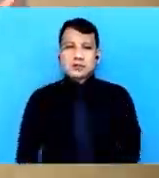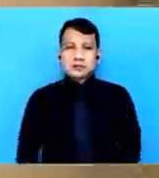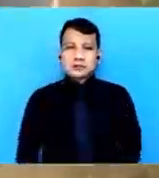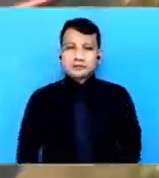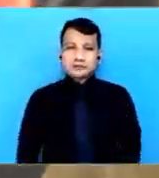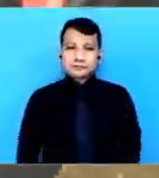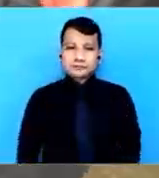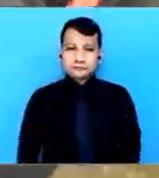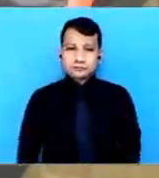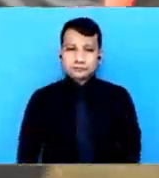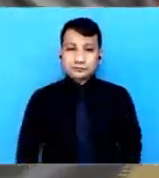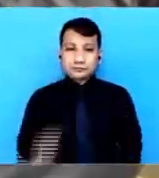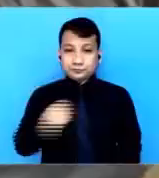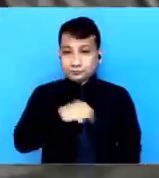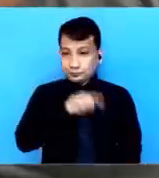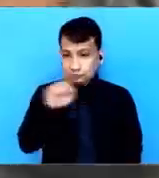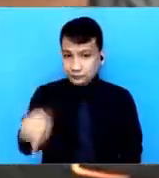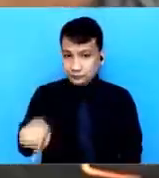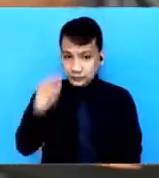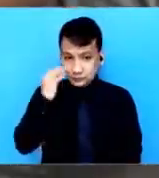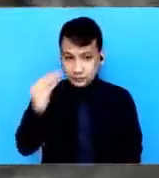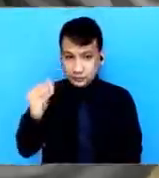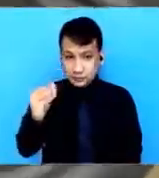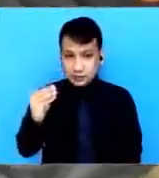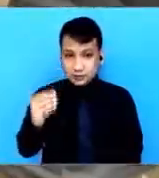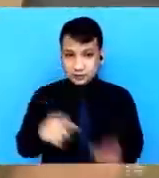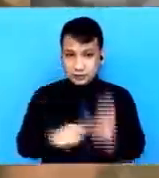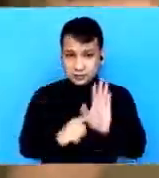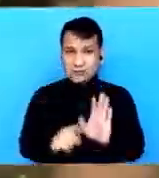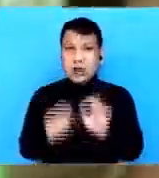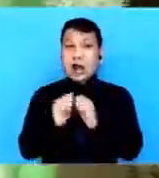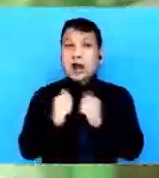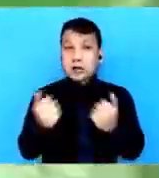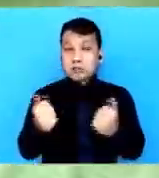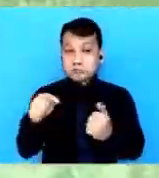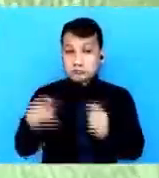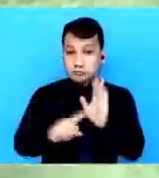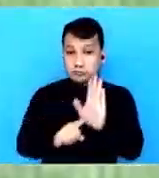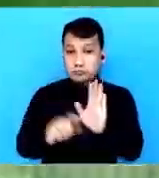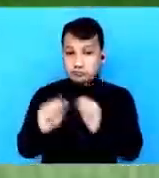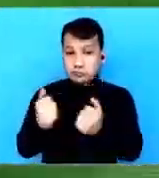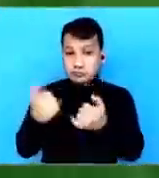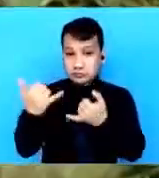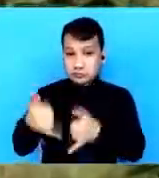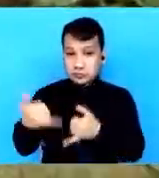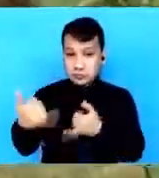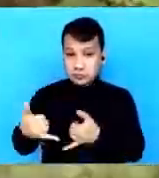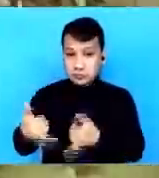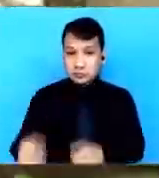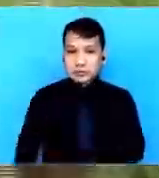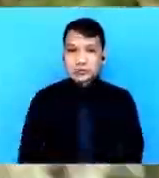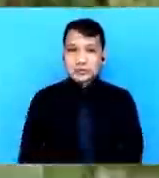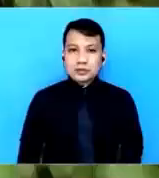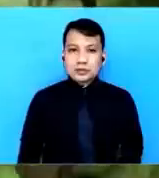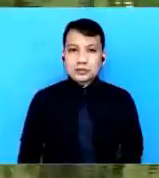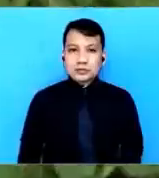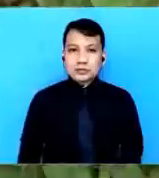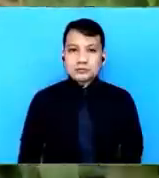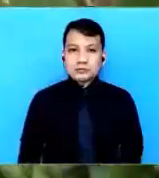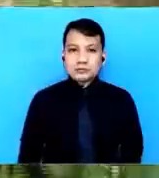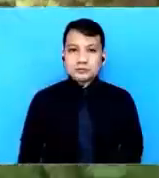Nang puntahan namin si Melvin, ipinakita niya sa amin kung paano niya ginagawa ang kanyang mga obra.